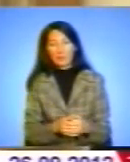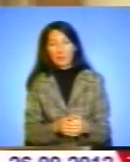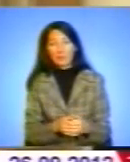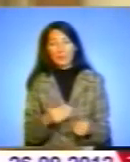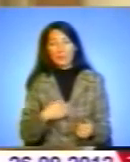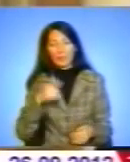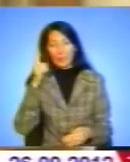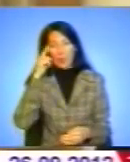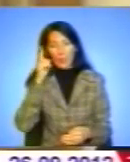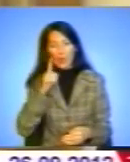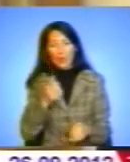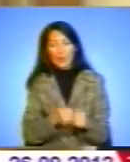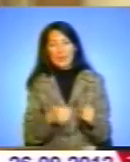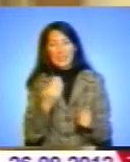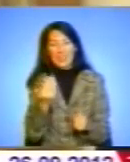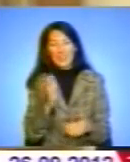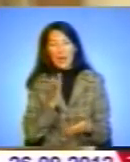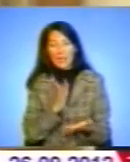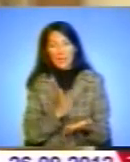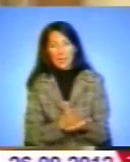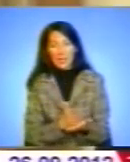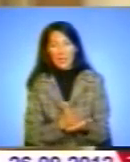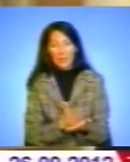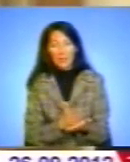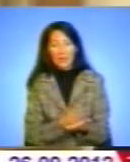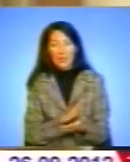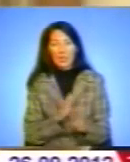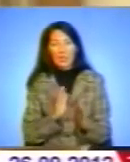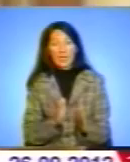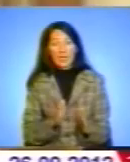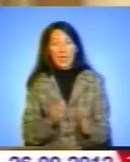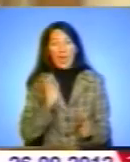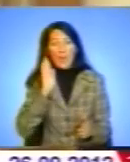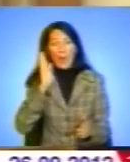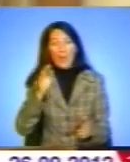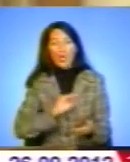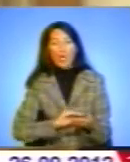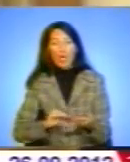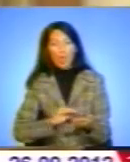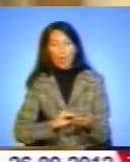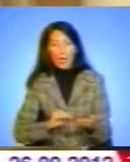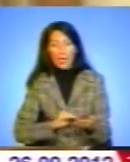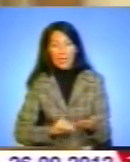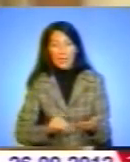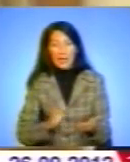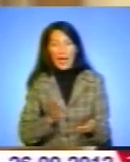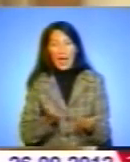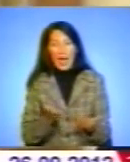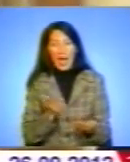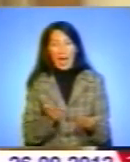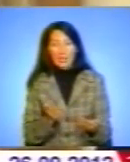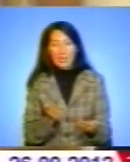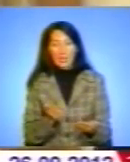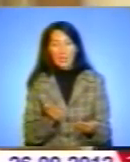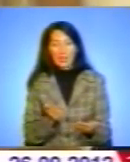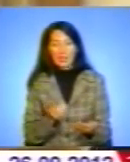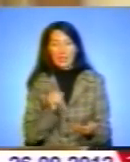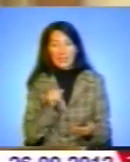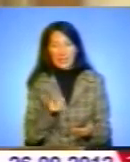Я думаю, що серед вас є не тільки майбутні журналісти, але і